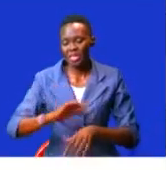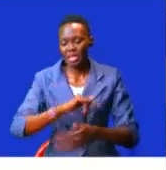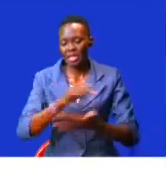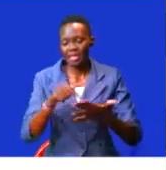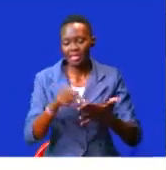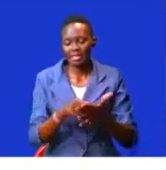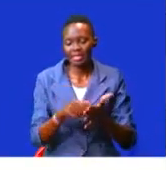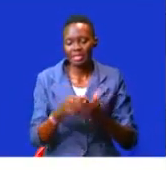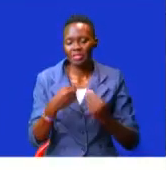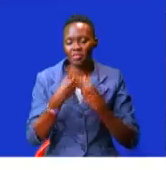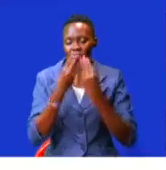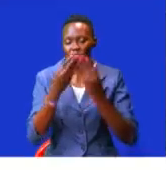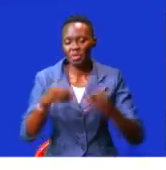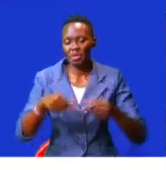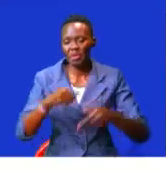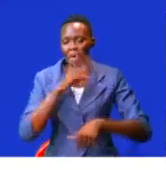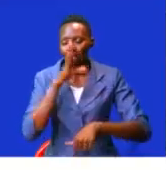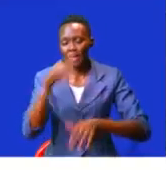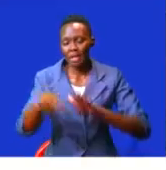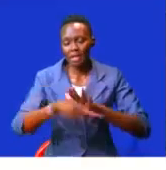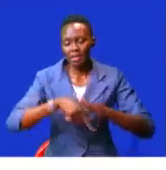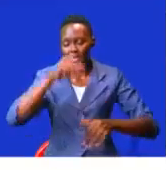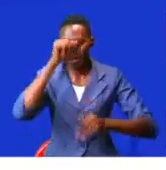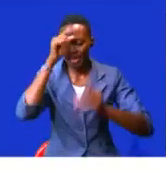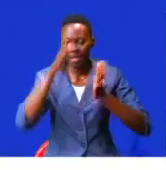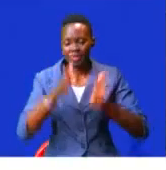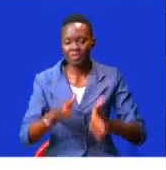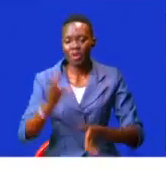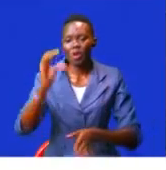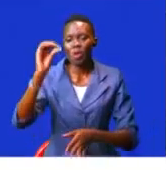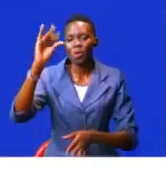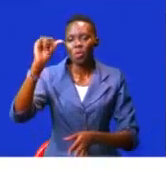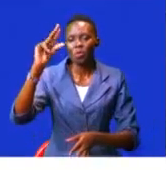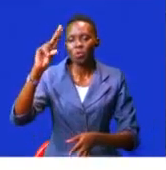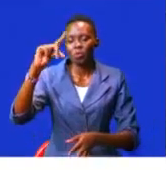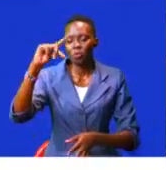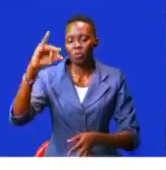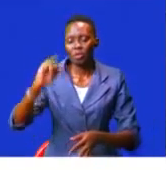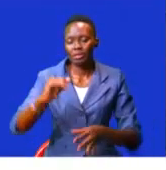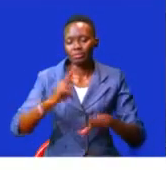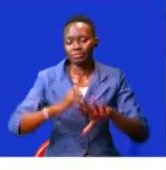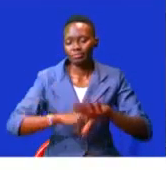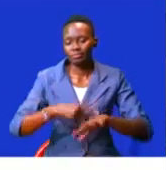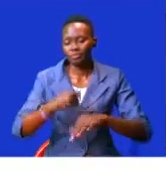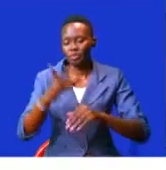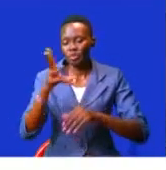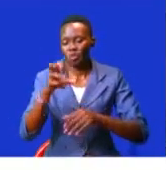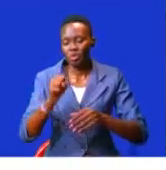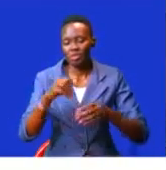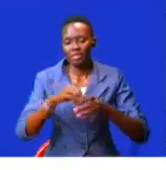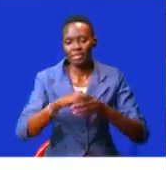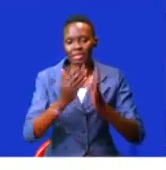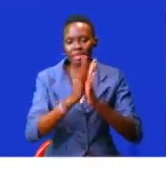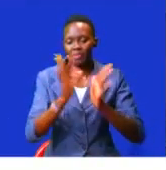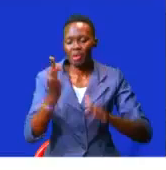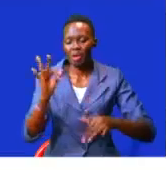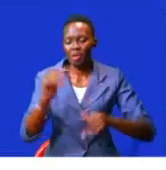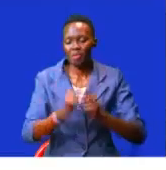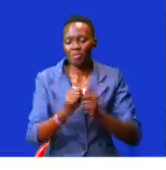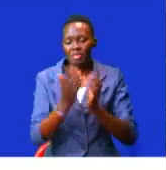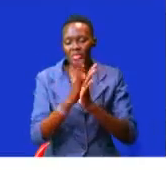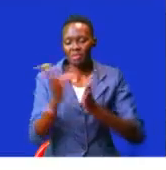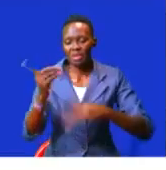ne ochiw kod jalup gavana e kaunti ma Homabay moluor Joseph Oyugi Magwanga e kinde go eko mane oyuoro e nyasi mar ingo odiochieng' ero mar pith